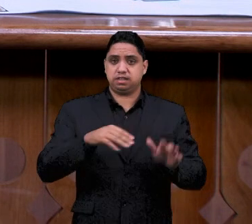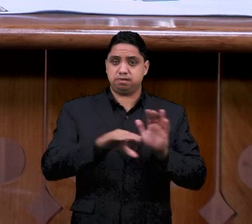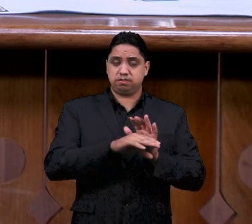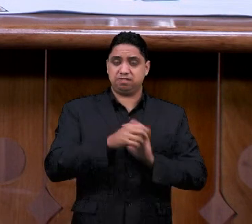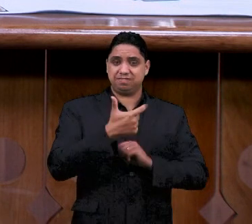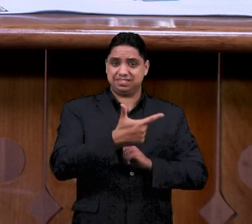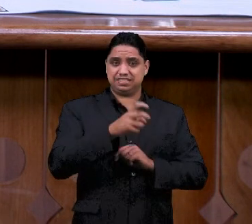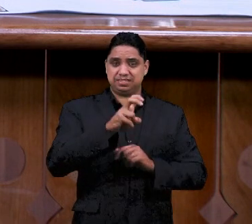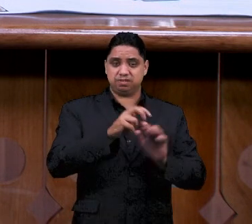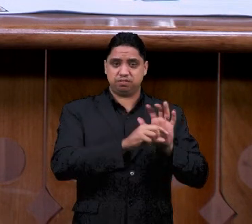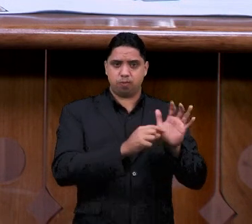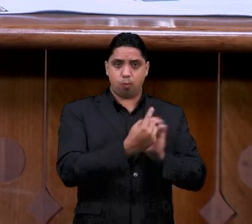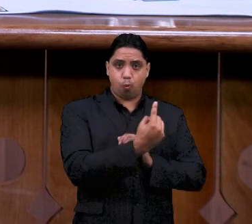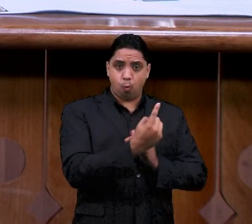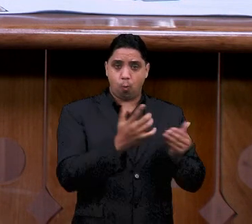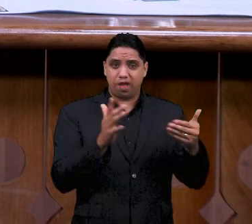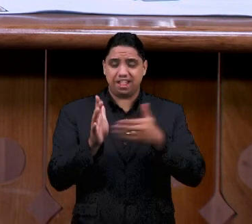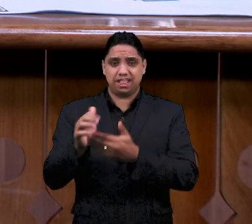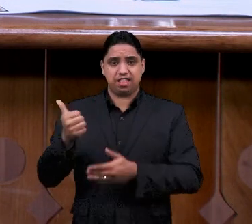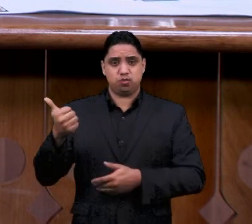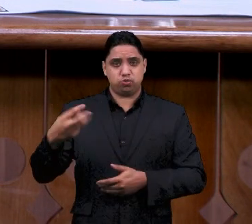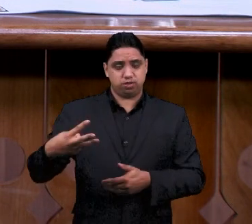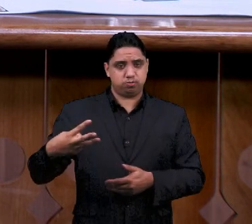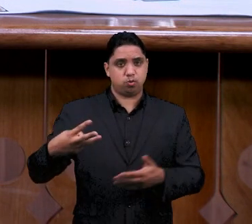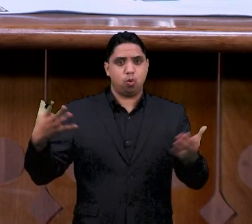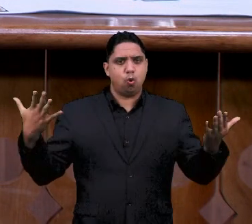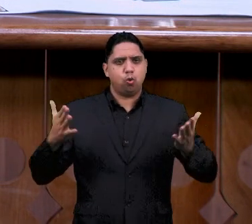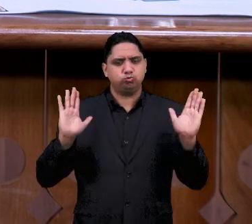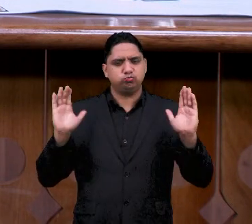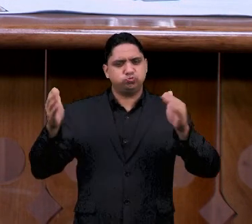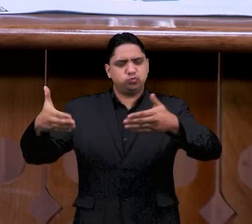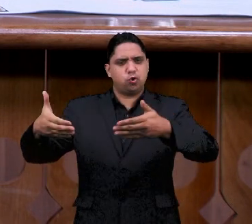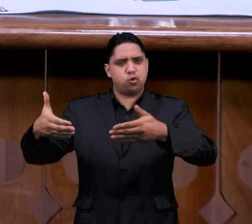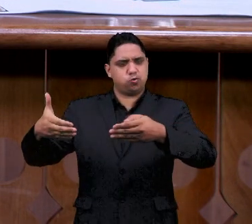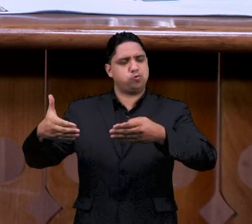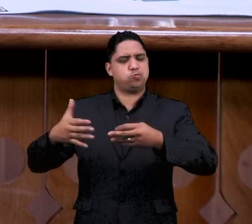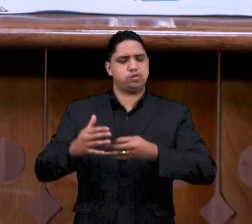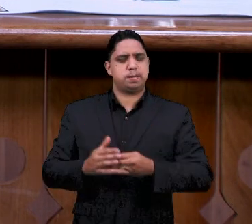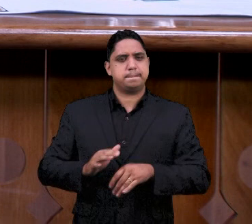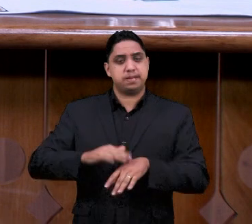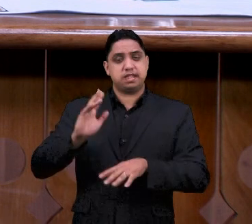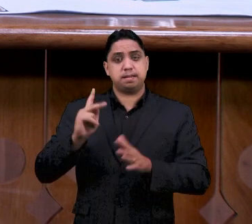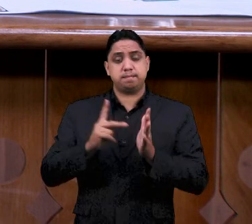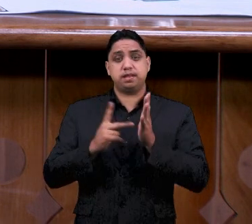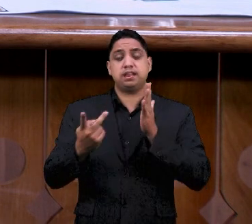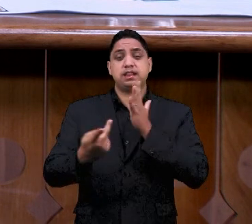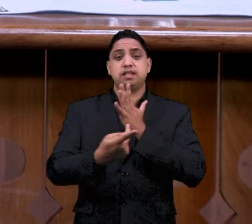Matthieu, au chapitre 25, des versets 1 au verset 13. Et aujourd'hui,